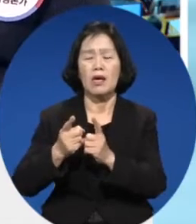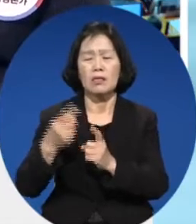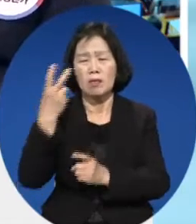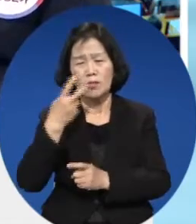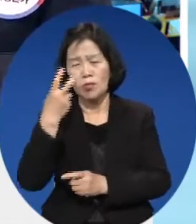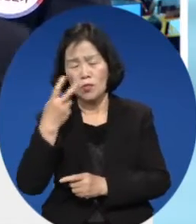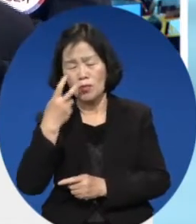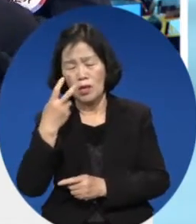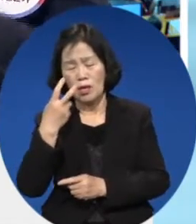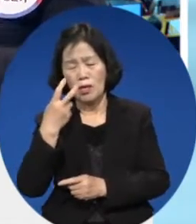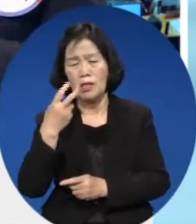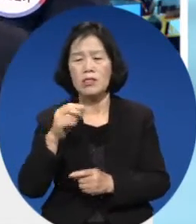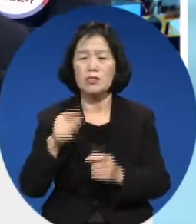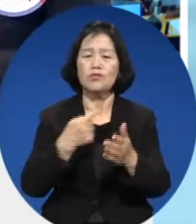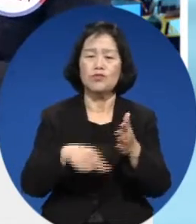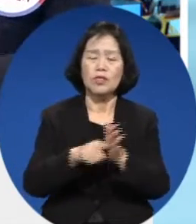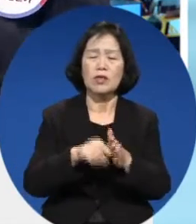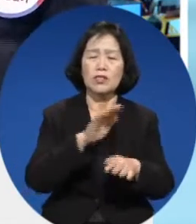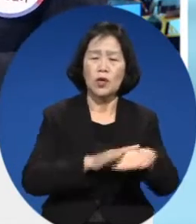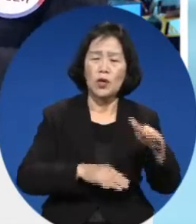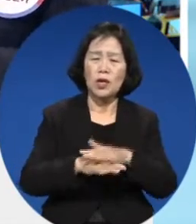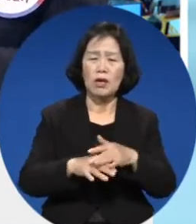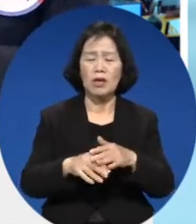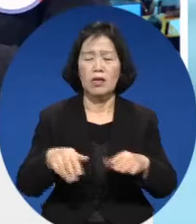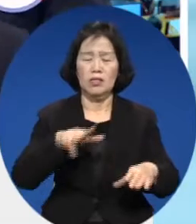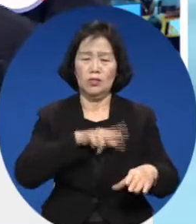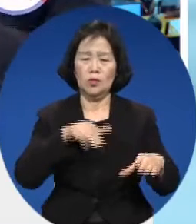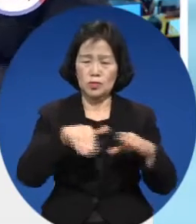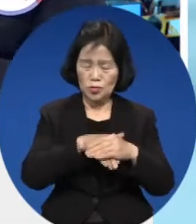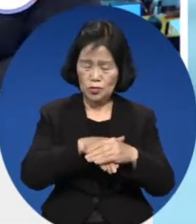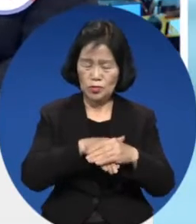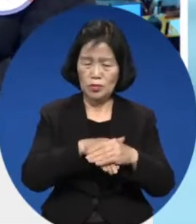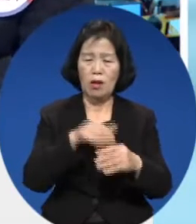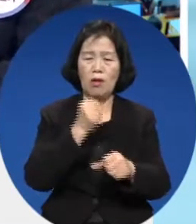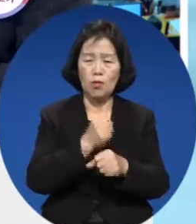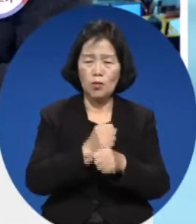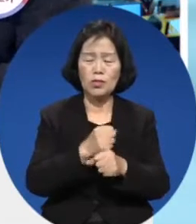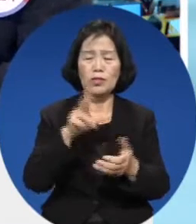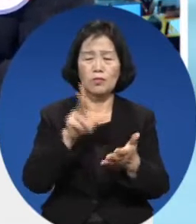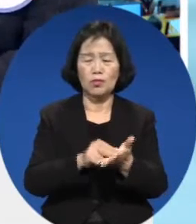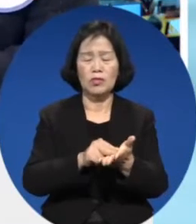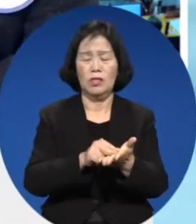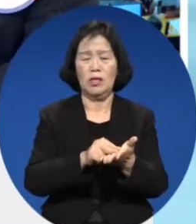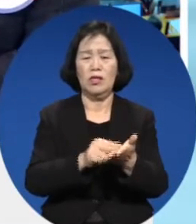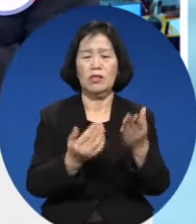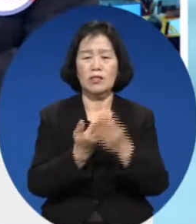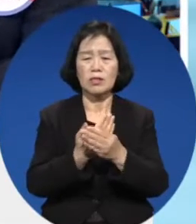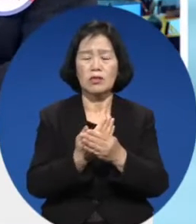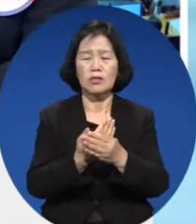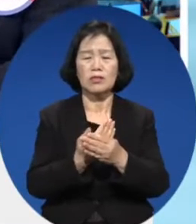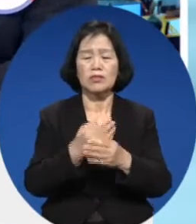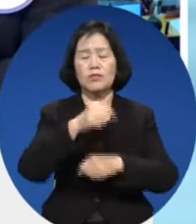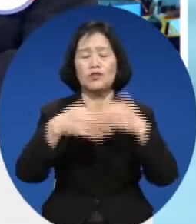봐요. 그것을 위해서 여야가 총선을 치른 것이고 총선 때도 이 문제가 쟁점이 되지 않았습니까? 민주당이